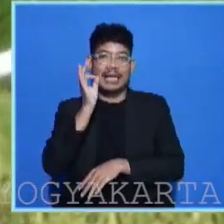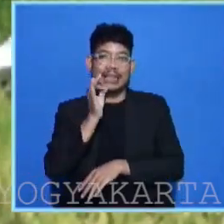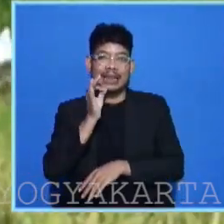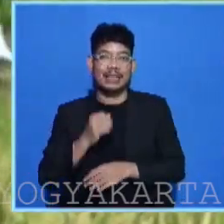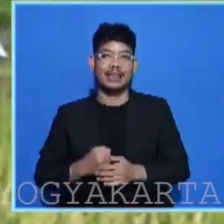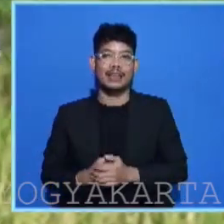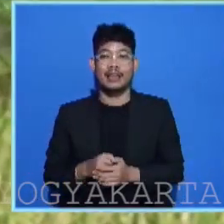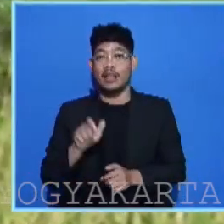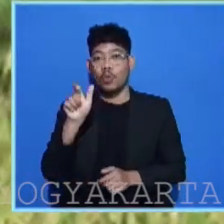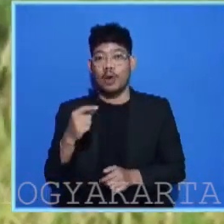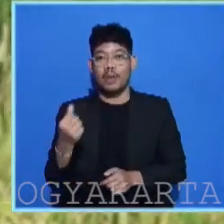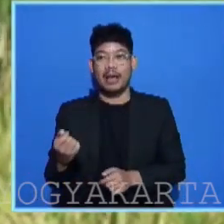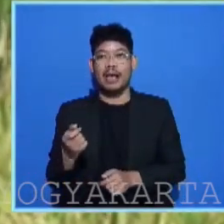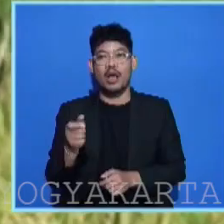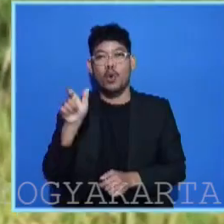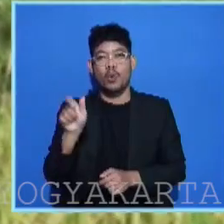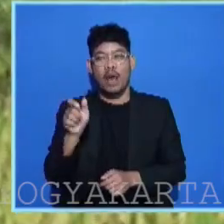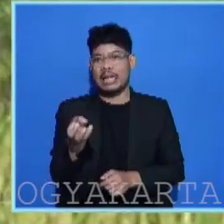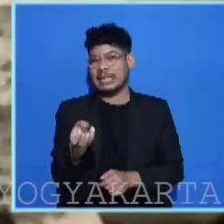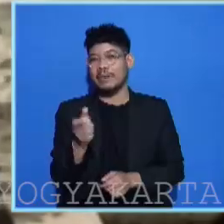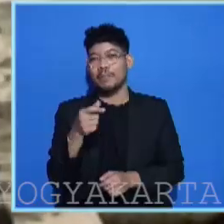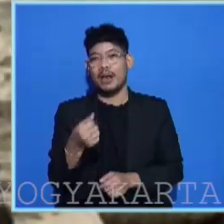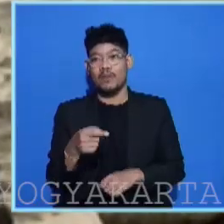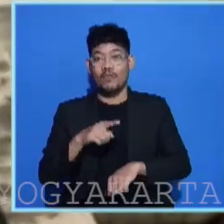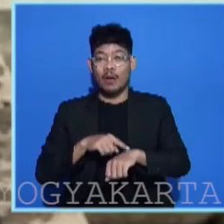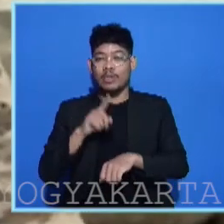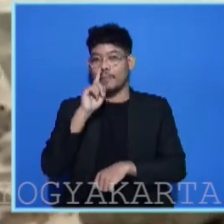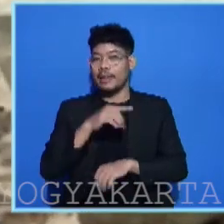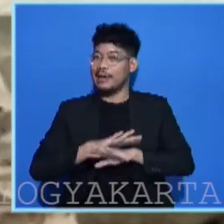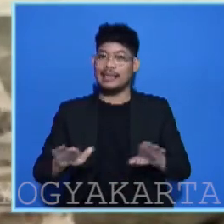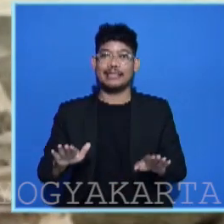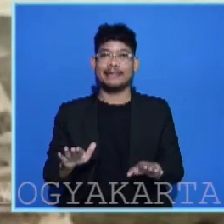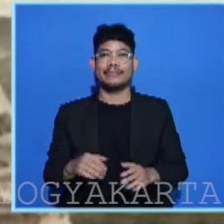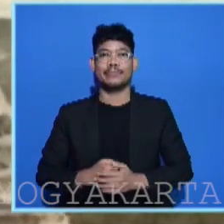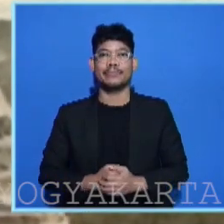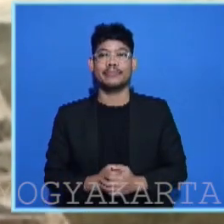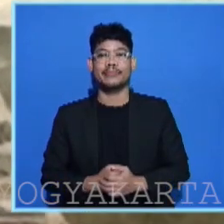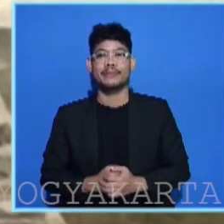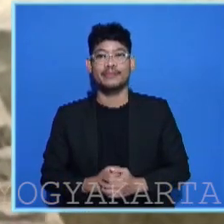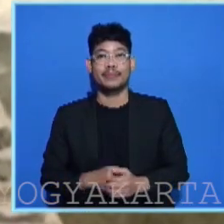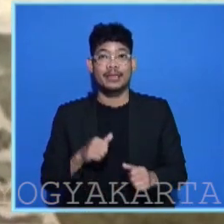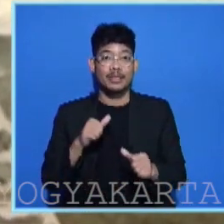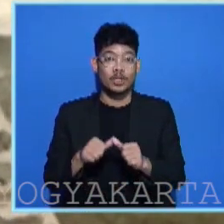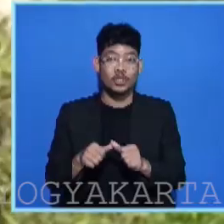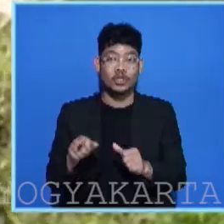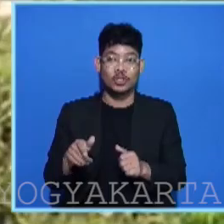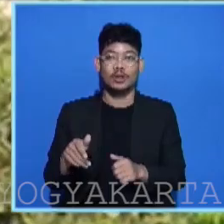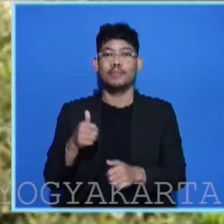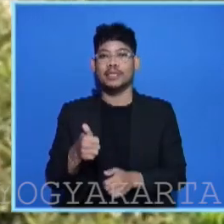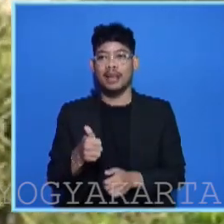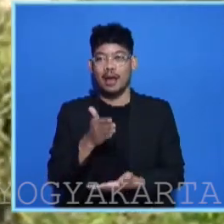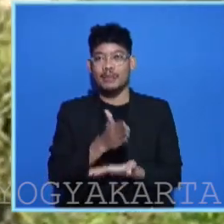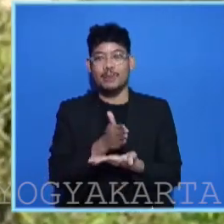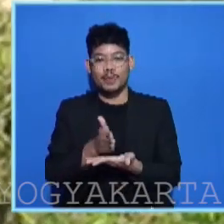karya sarta dalipun ingkang langkung cepet. Sautawis damenipun ugi saged langsung karajang lan